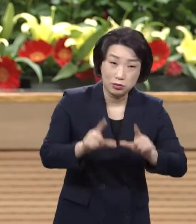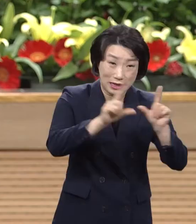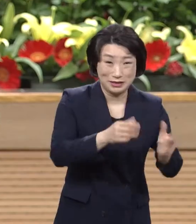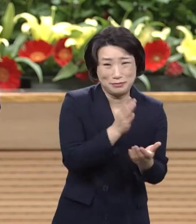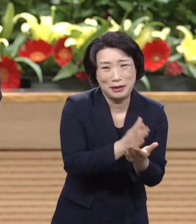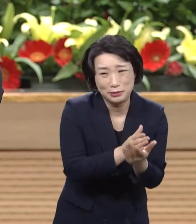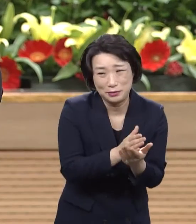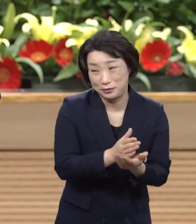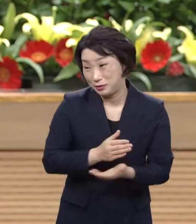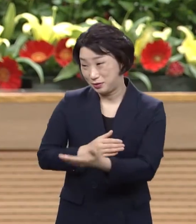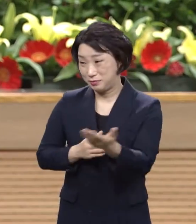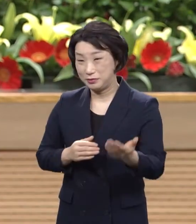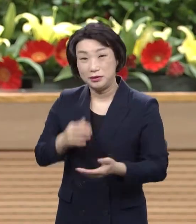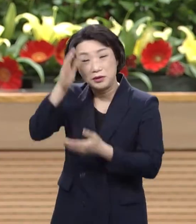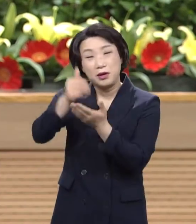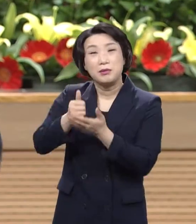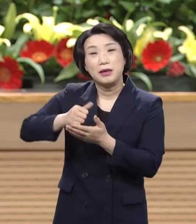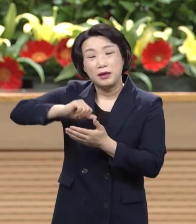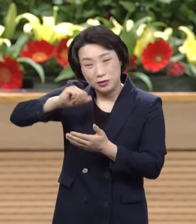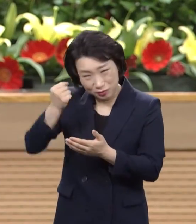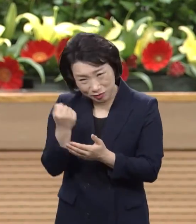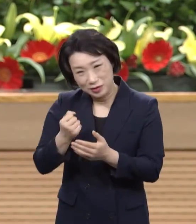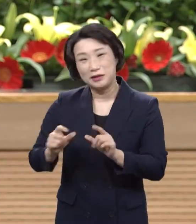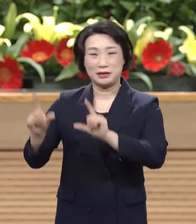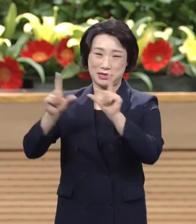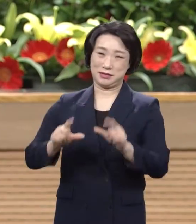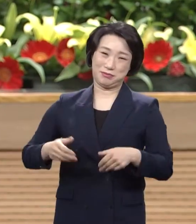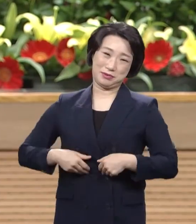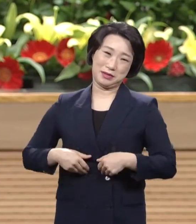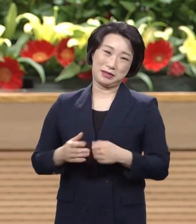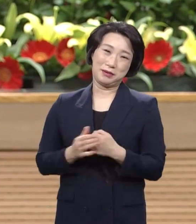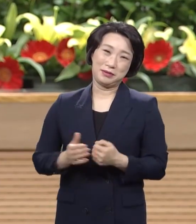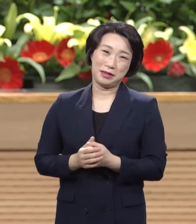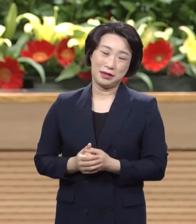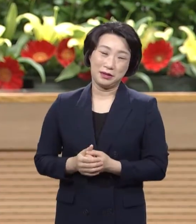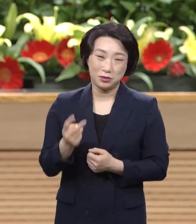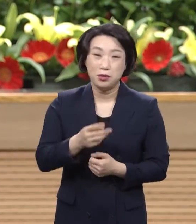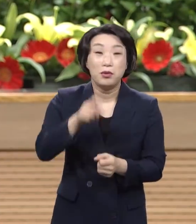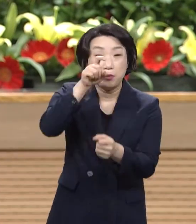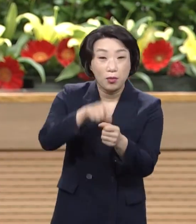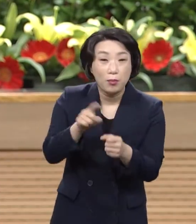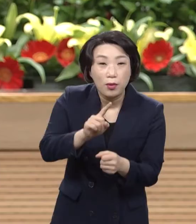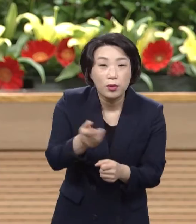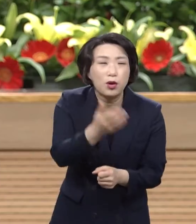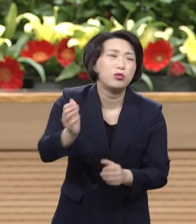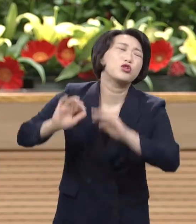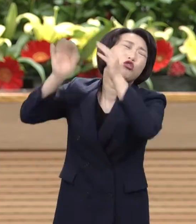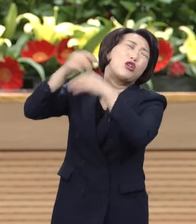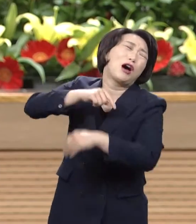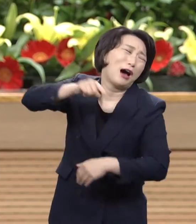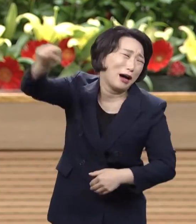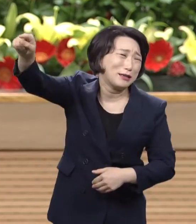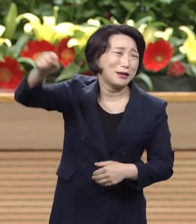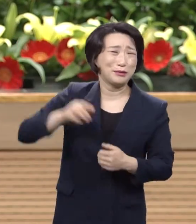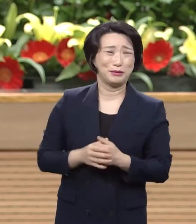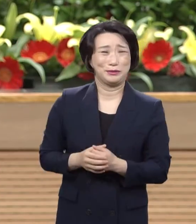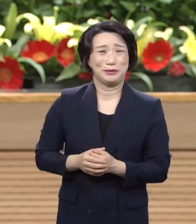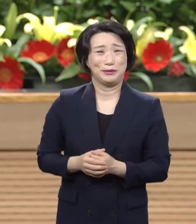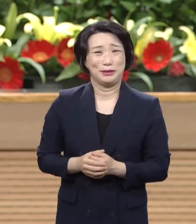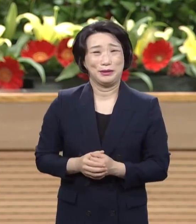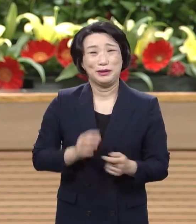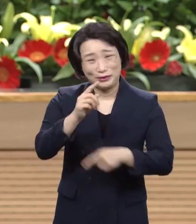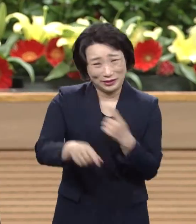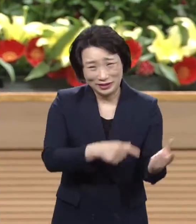말고 성령으로 살아라. 그리고 목적은 천국 가자.